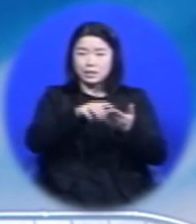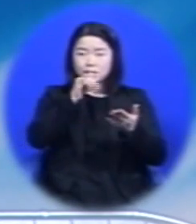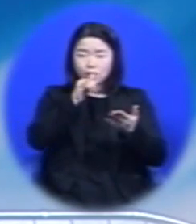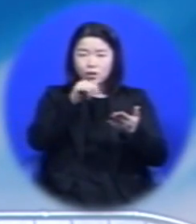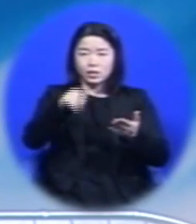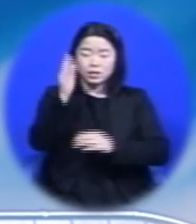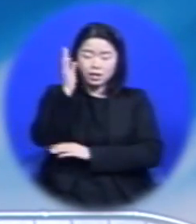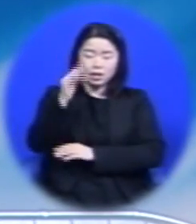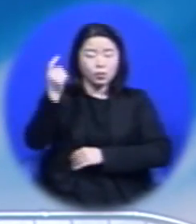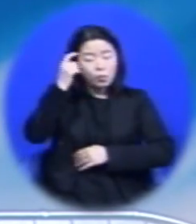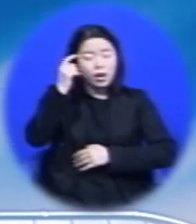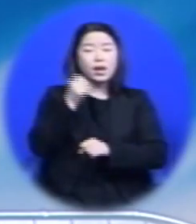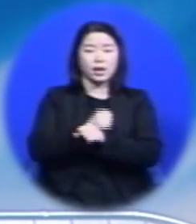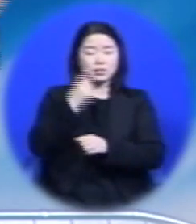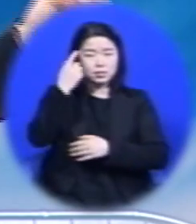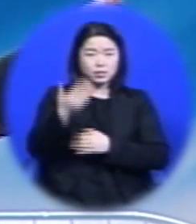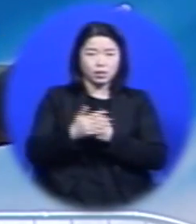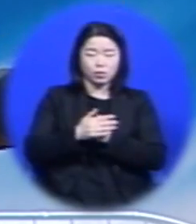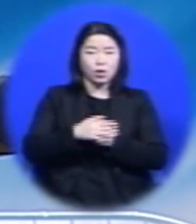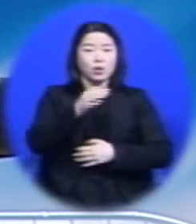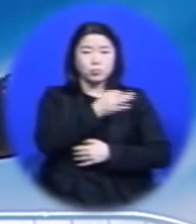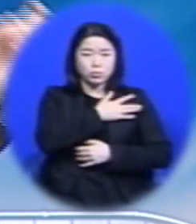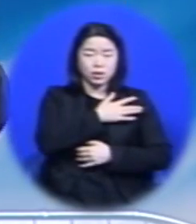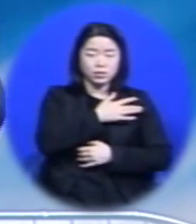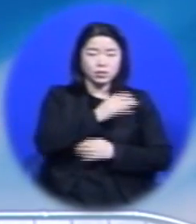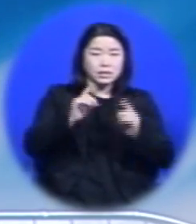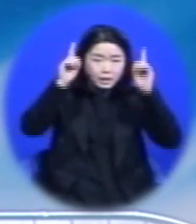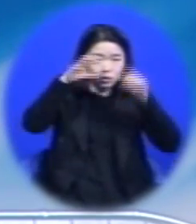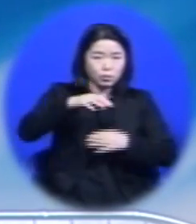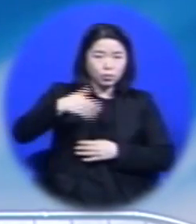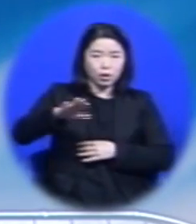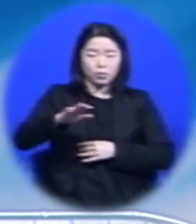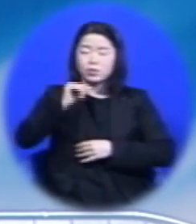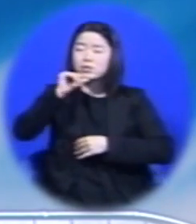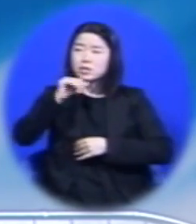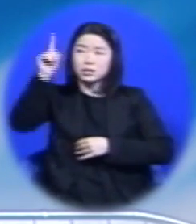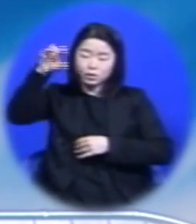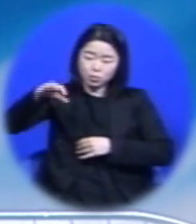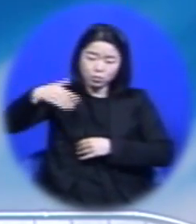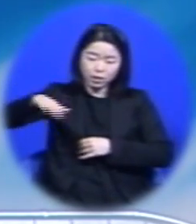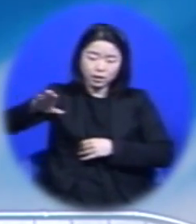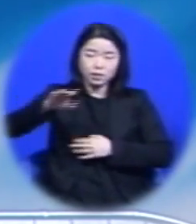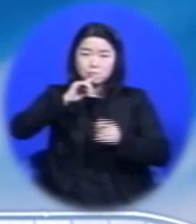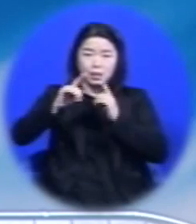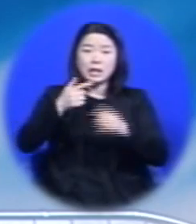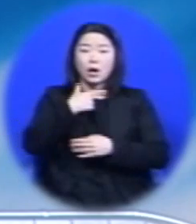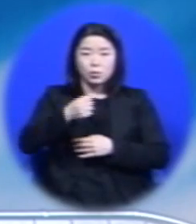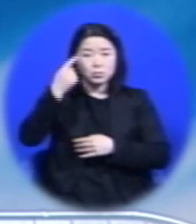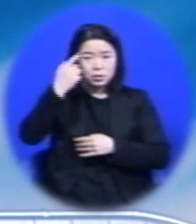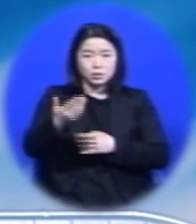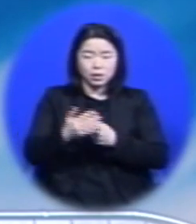이야기를 왜 하셨을까요 부자는 지옥에 가고 거지는 천국에 간다는 말씀을 하고 싶으신 것이